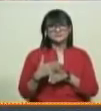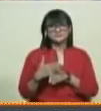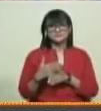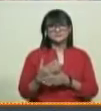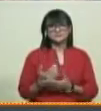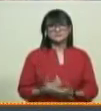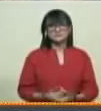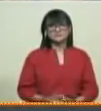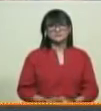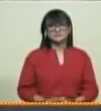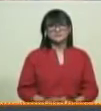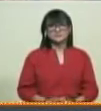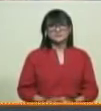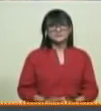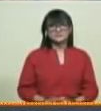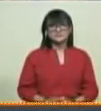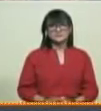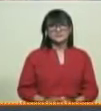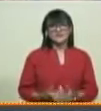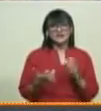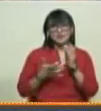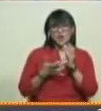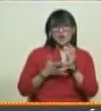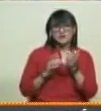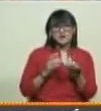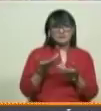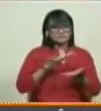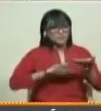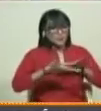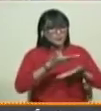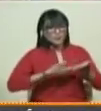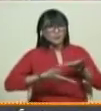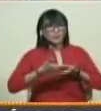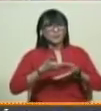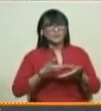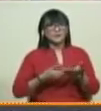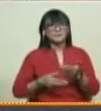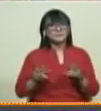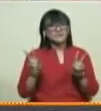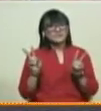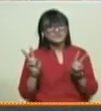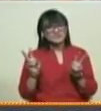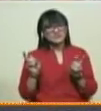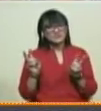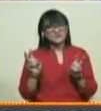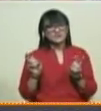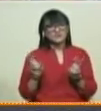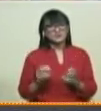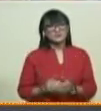venture, transferencia de tecnologías y producciones en